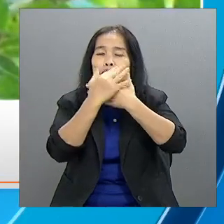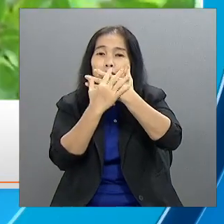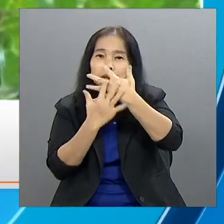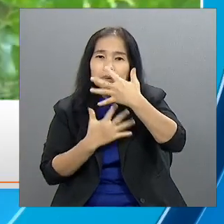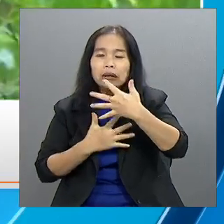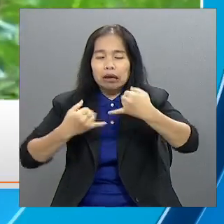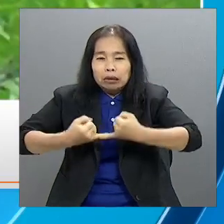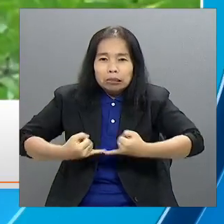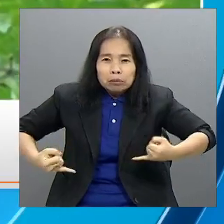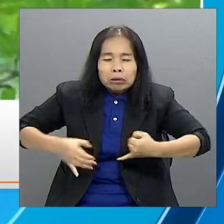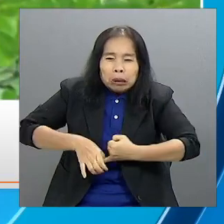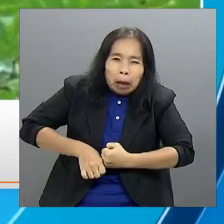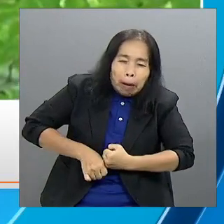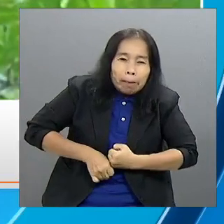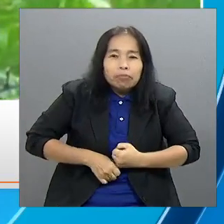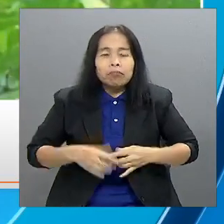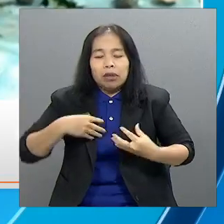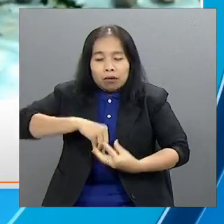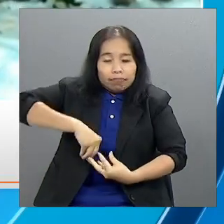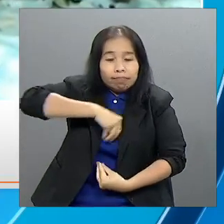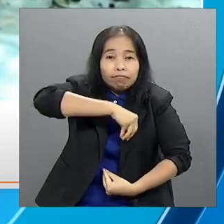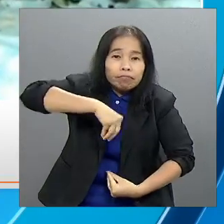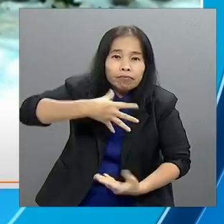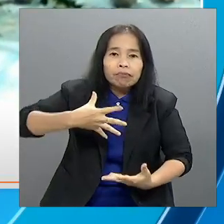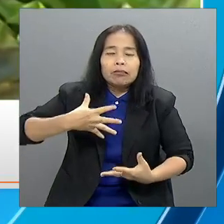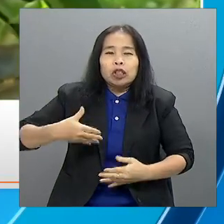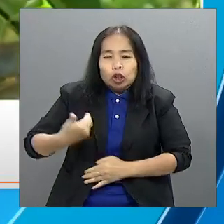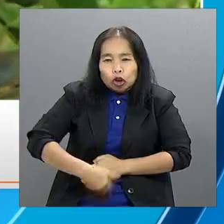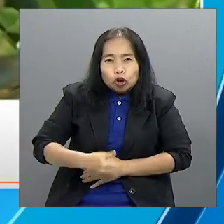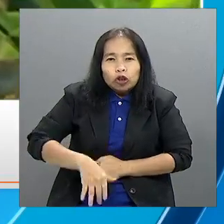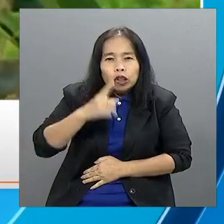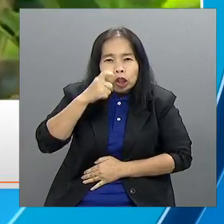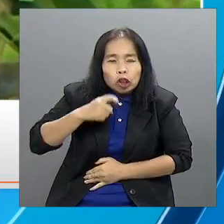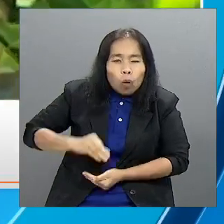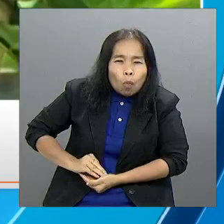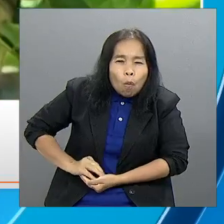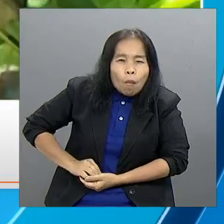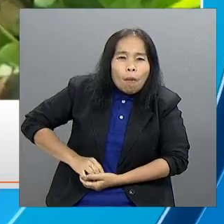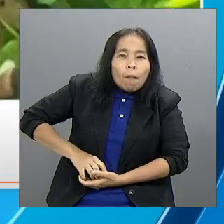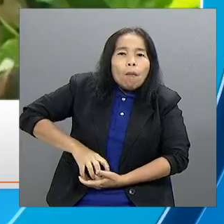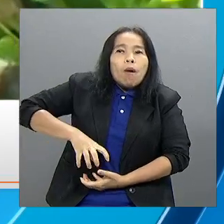ก็ไตหรือระบบปัสสาวะนี่อุดตันรุนแรงก็ทำให้การนี้คือทำ